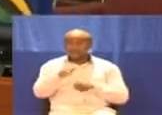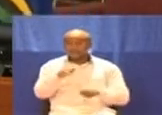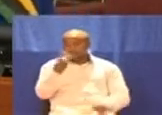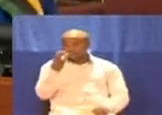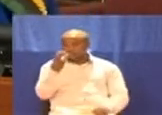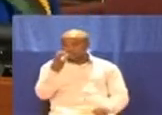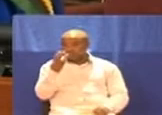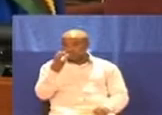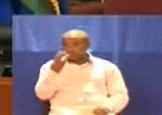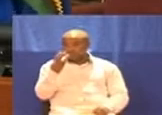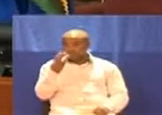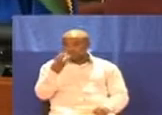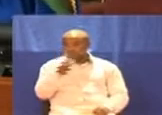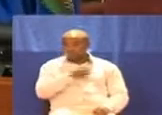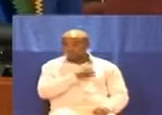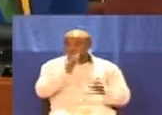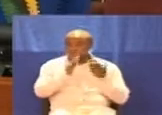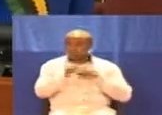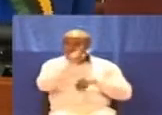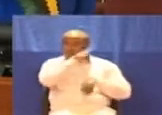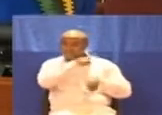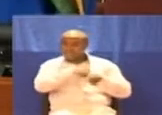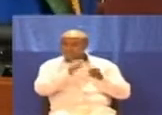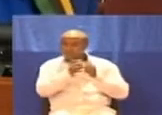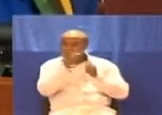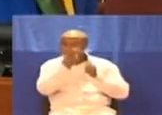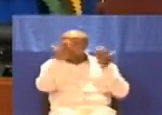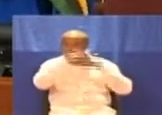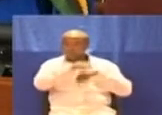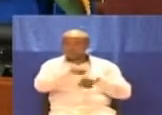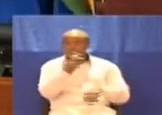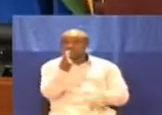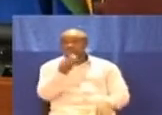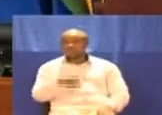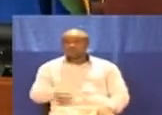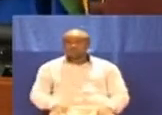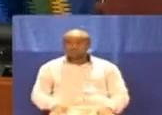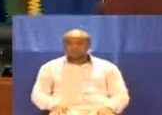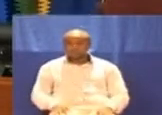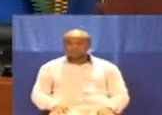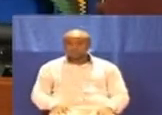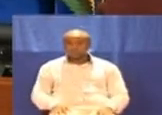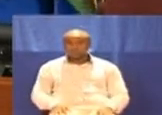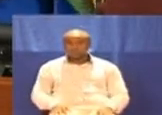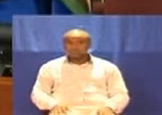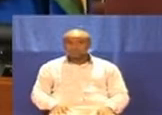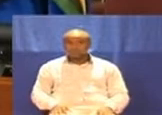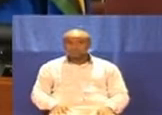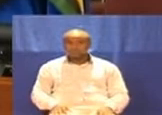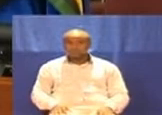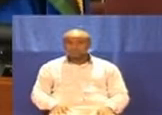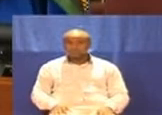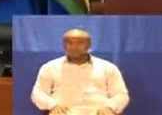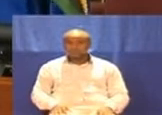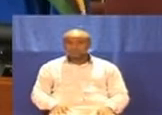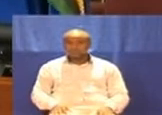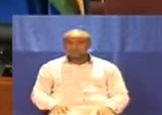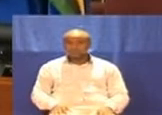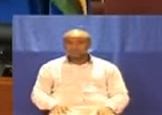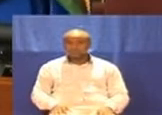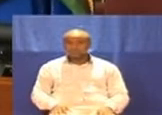mkuu ataongea kati ya saa 12 na saa 2 usiku kwa ratiba ilivyo. Inaweza kaenda saa